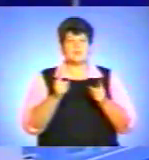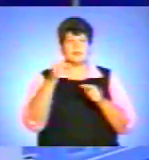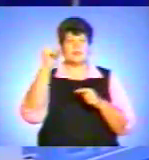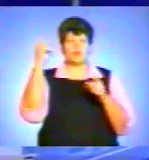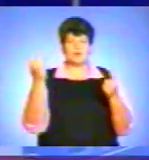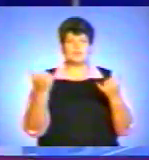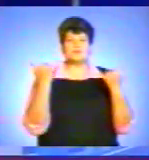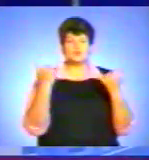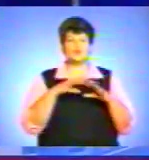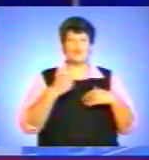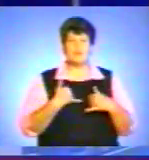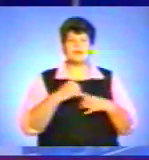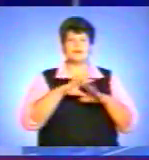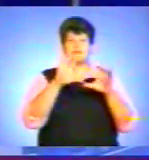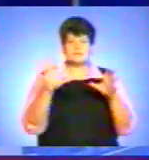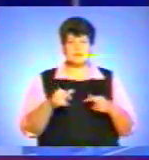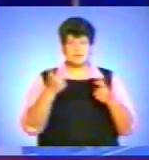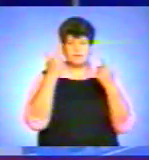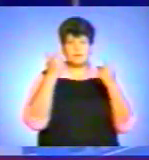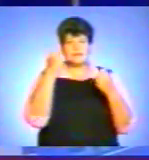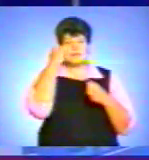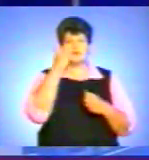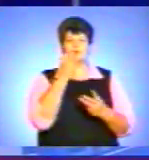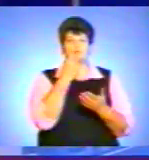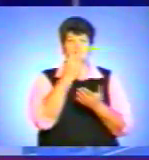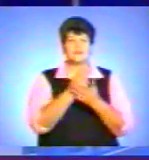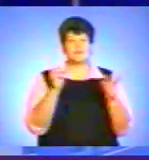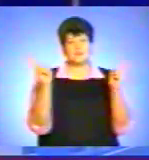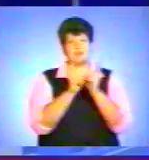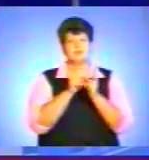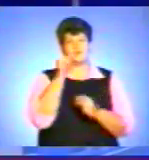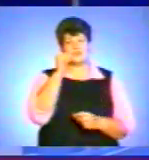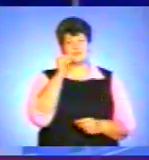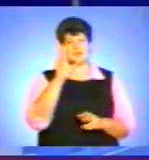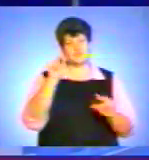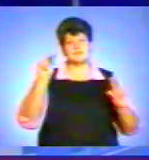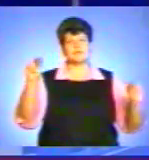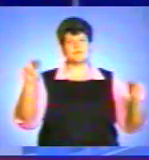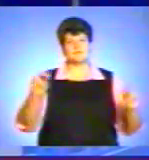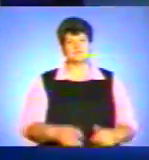На сьогодні у мене вся інформація. Дякую, що дивилися, і зустрінемось завтра. Хай щастить!